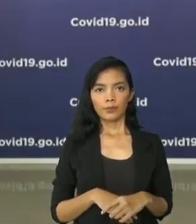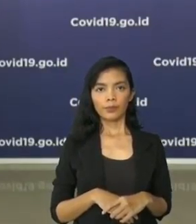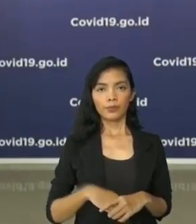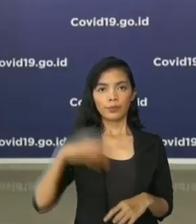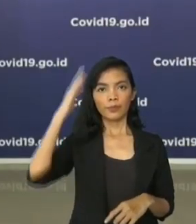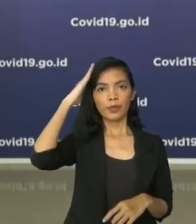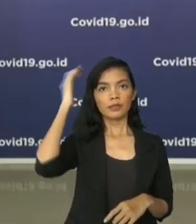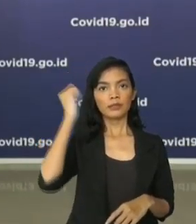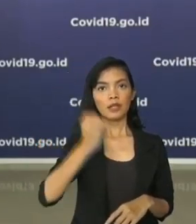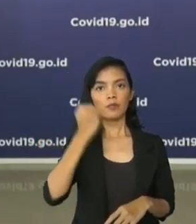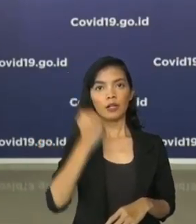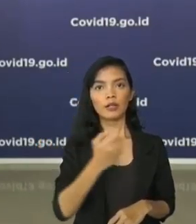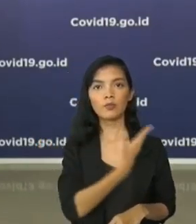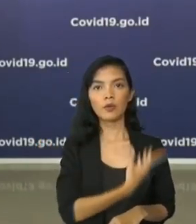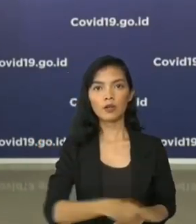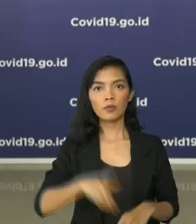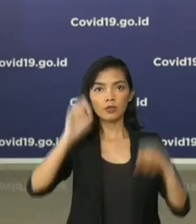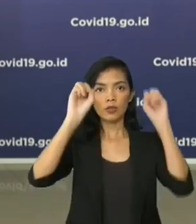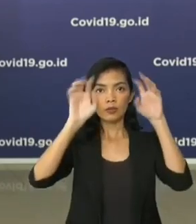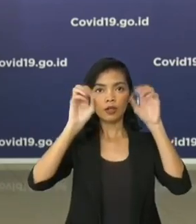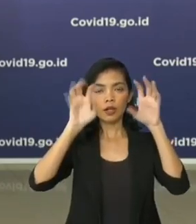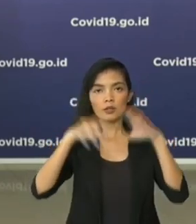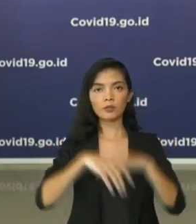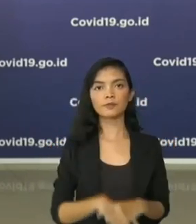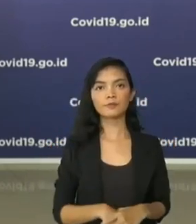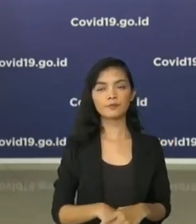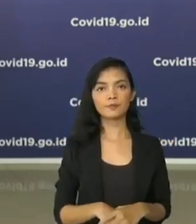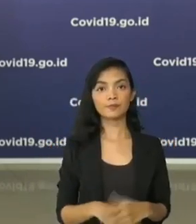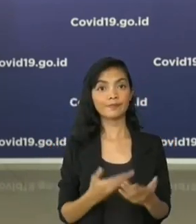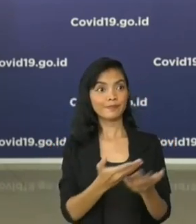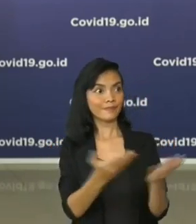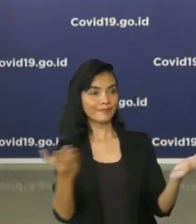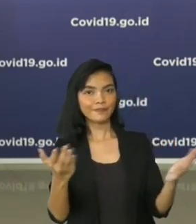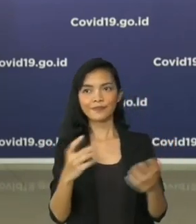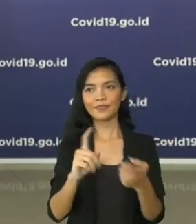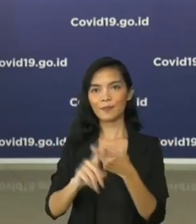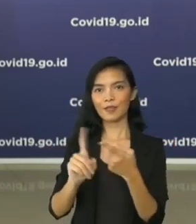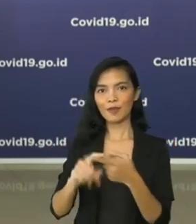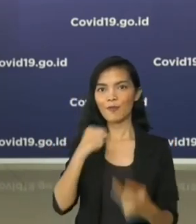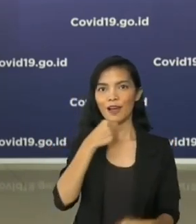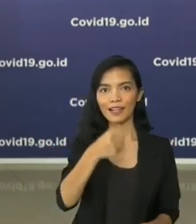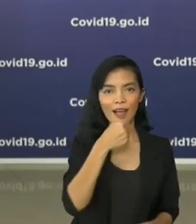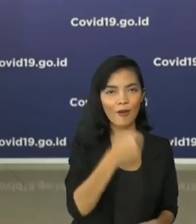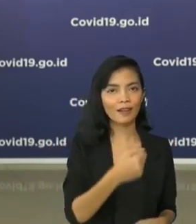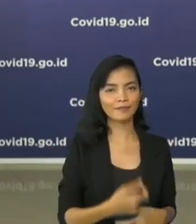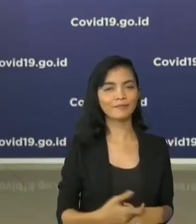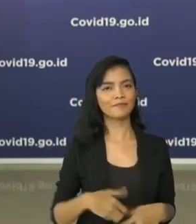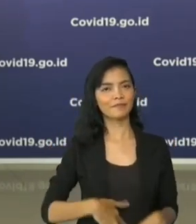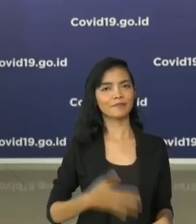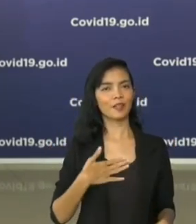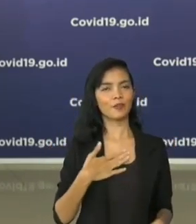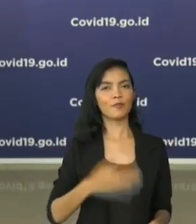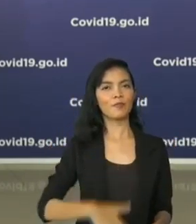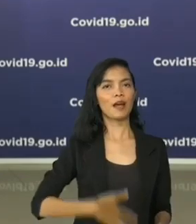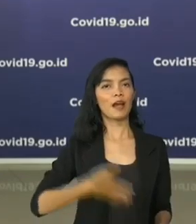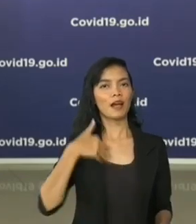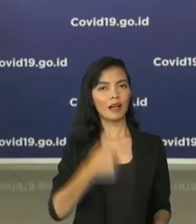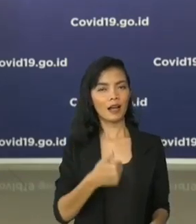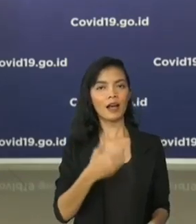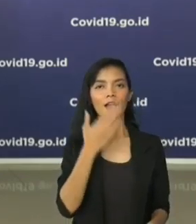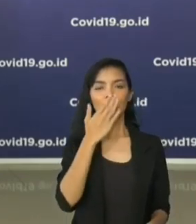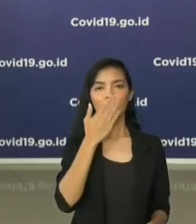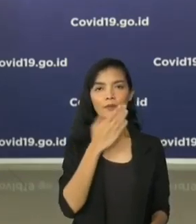warahmatullah wabarakatuh Hai rekan-rekan wartawan yang saya banggakan Alhamdulillah pada sore hari ini